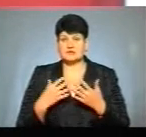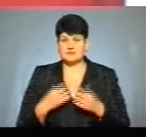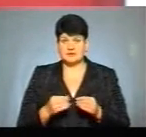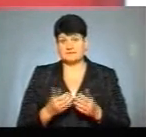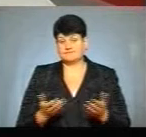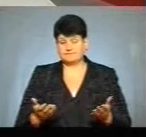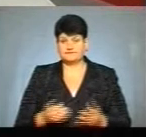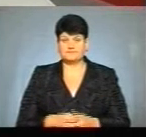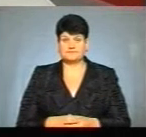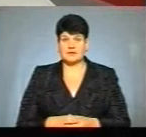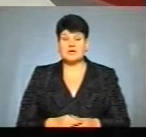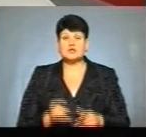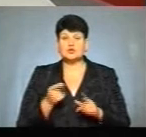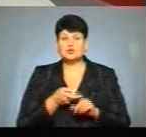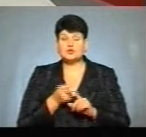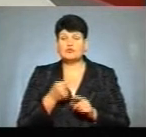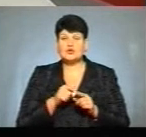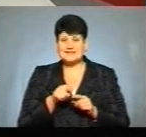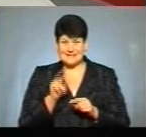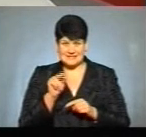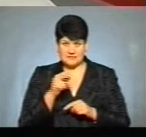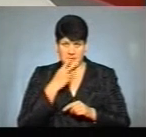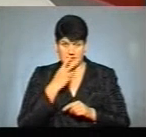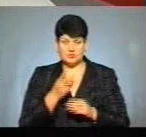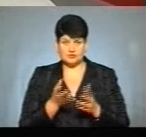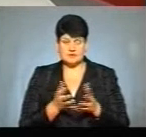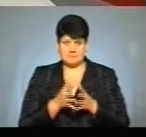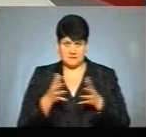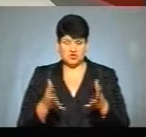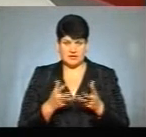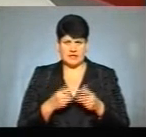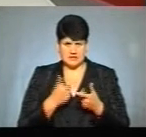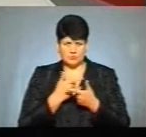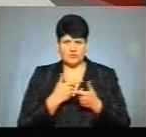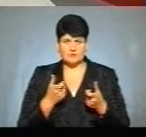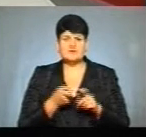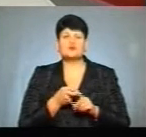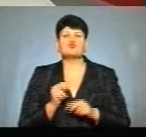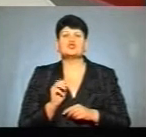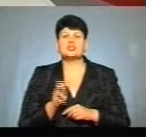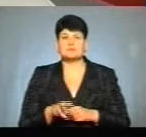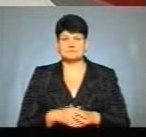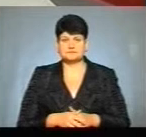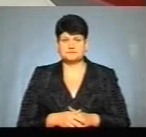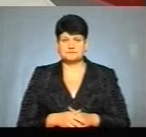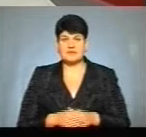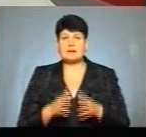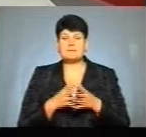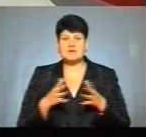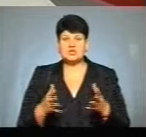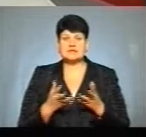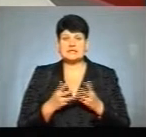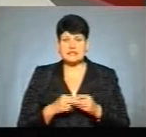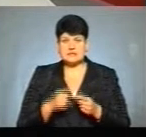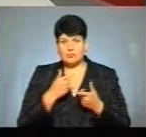процедурі. Тобто, стосовно цих цифр, ми бачимо, що збільшилась кількість повідомлень. У зв'язку з чим? Збільшилась кількість